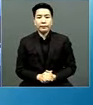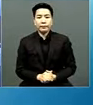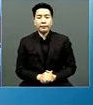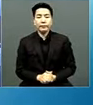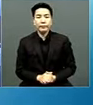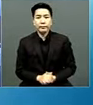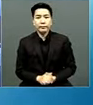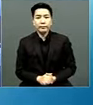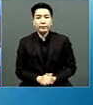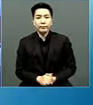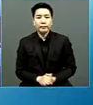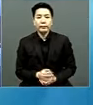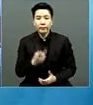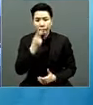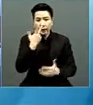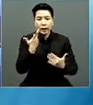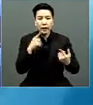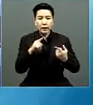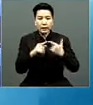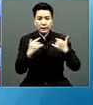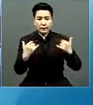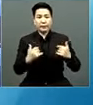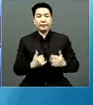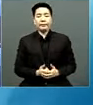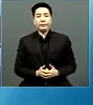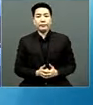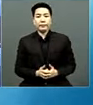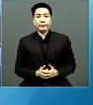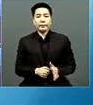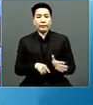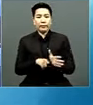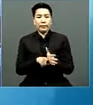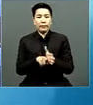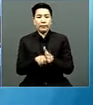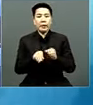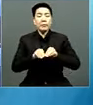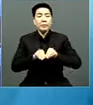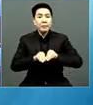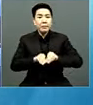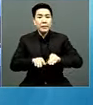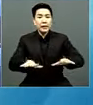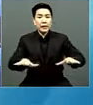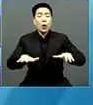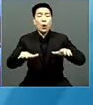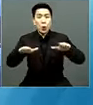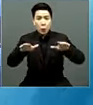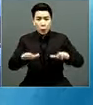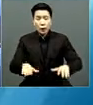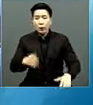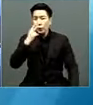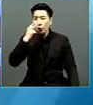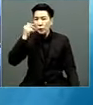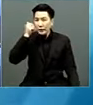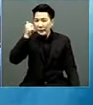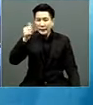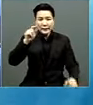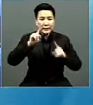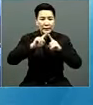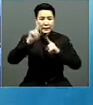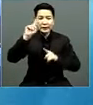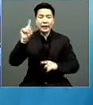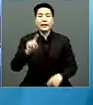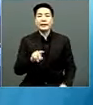ของถ้าลดการติดเชื้อนะครับลดการแพร่กระจายเชื้อในชุมชนลดได้ภาพดีที่สุดคืออยู่ข้างล่างครับ